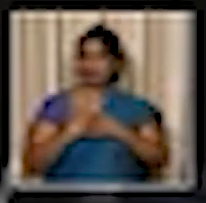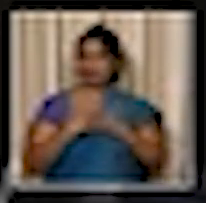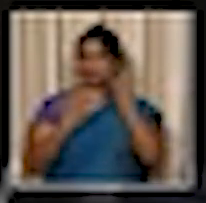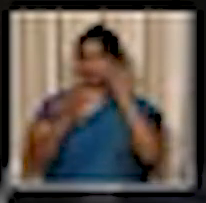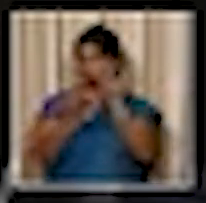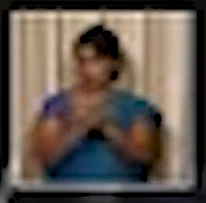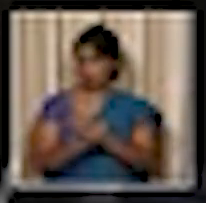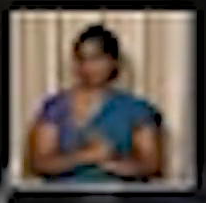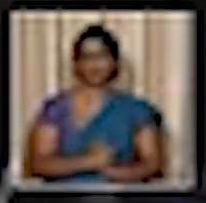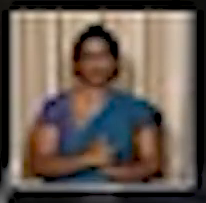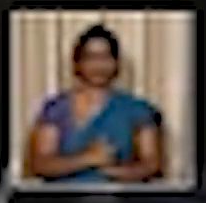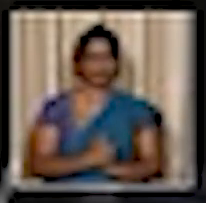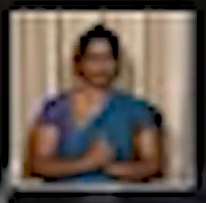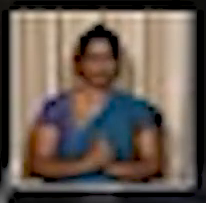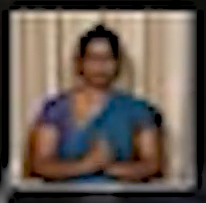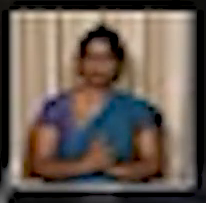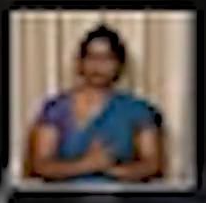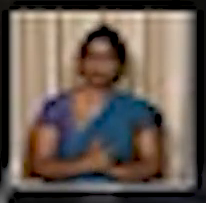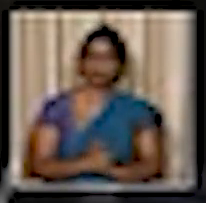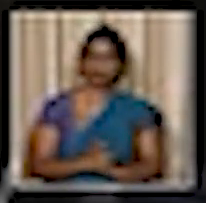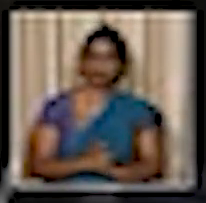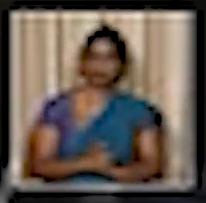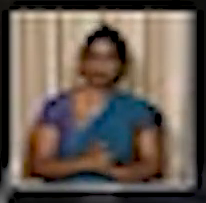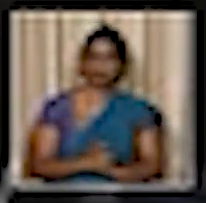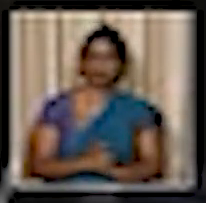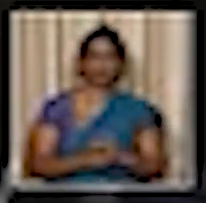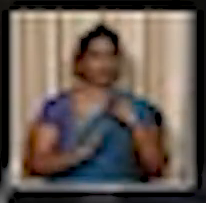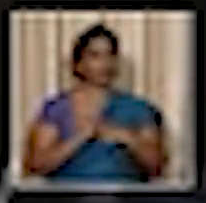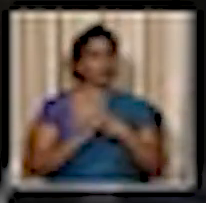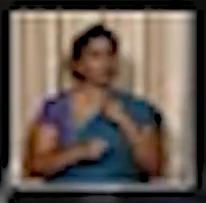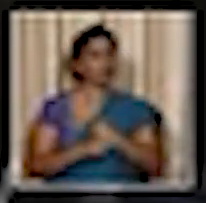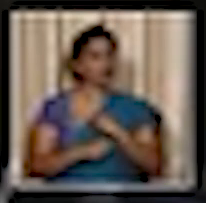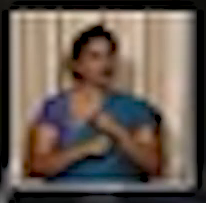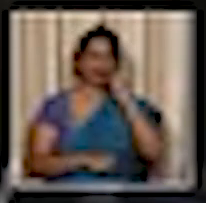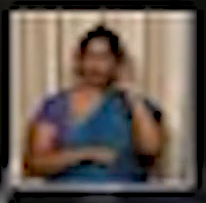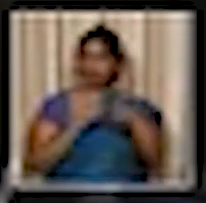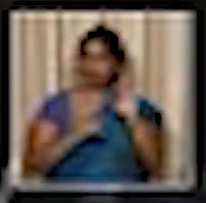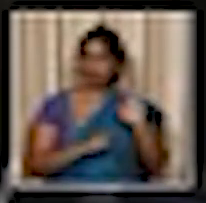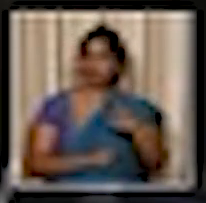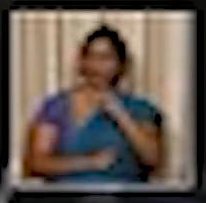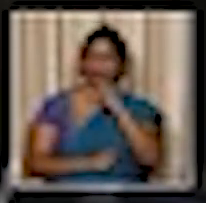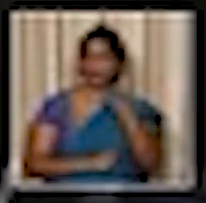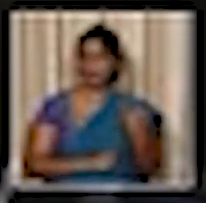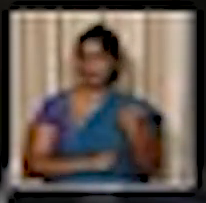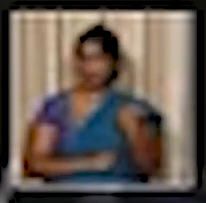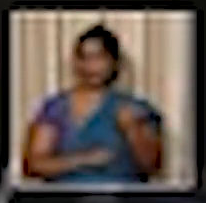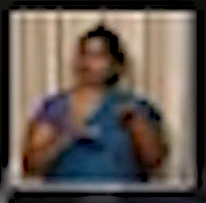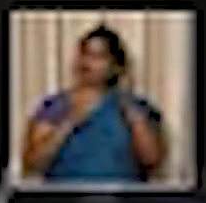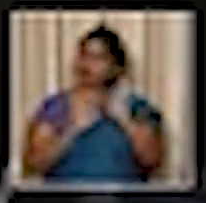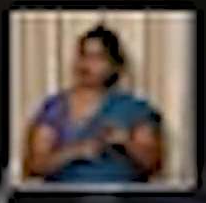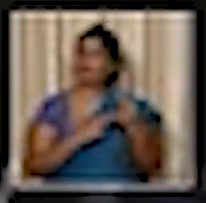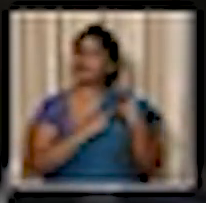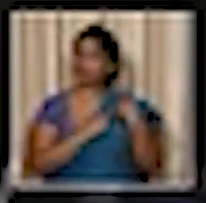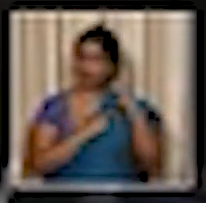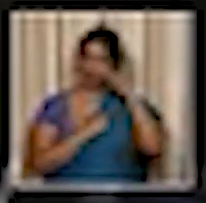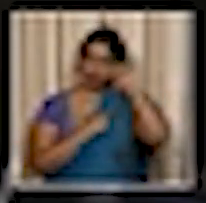සමග ඉදිරිපත් කරනවා ගරු නියෝජ්‍ය කතානායකතුමනි. ශ්‍රී ලංකා ජනරජයේ ජනතාවගේ අධිකරණ බලය පිළිබඳ අවසාන වගකීම